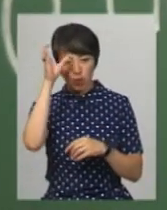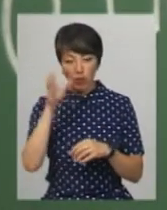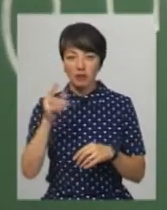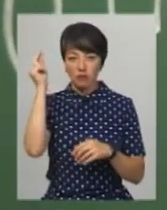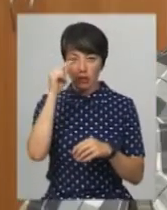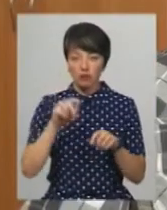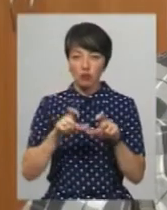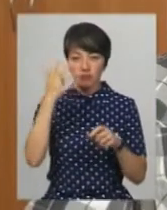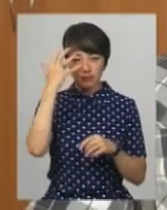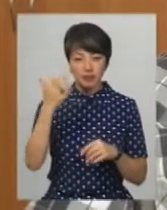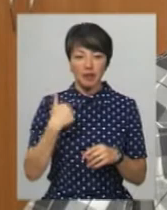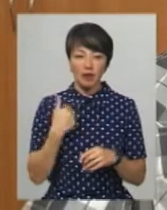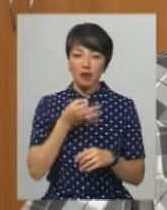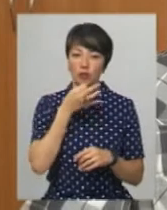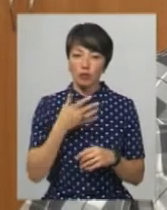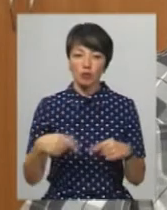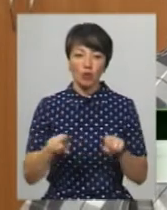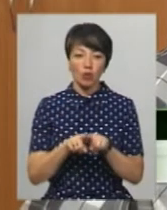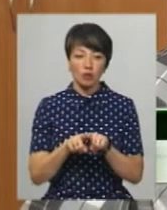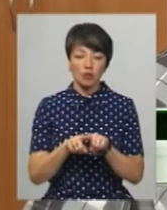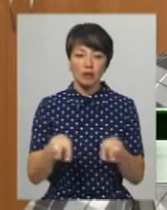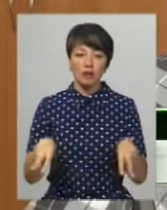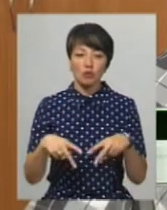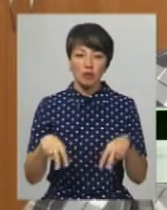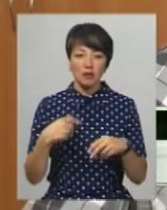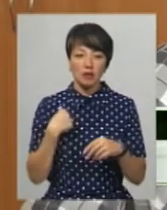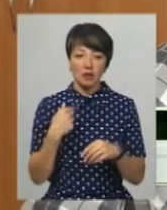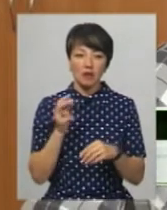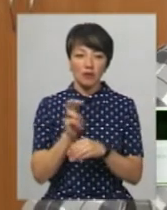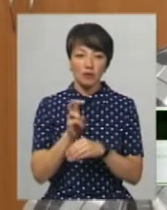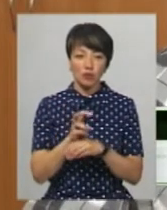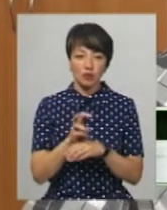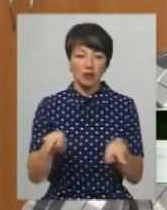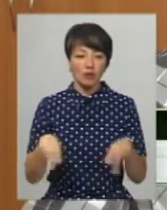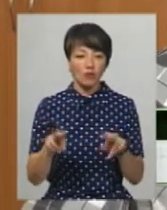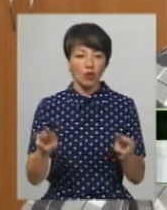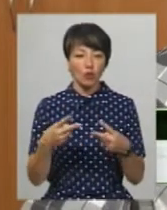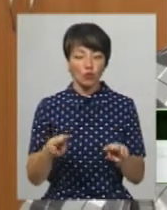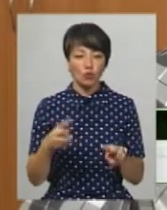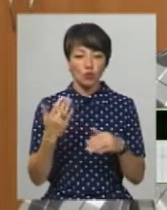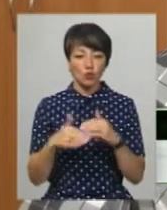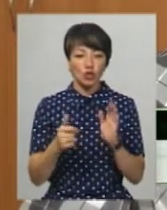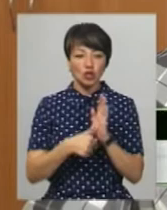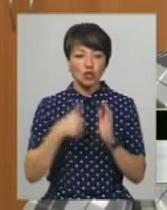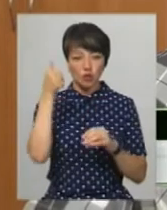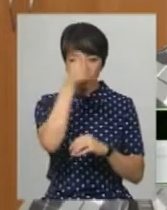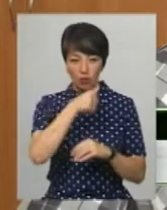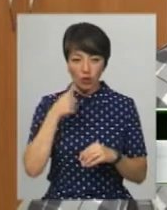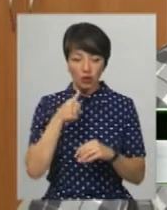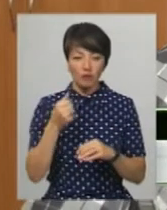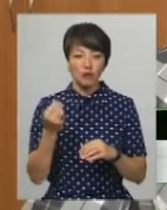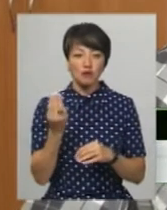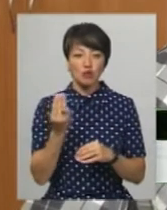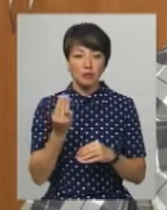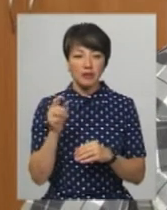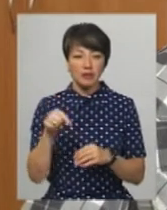він має хобі. Я люблю також танцювати. Я відвідую танцювальний клуб вже 6 років у Шепетівці.